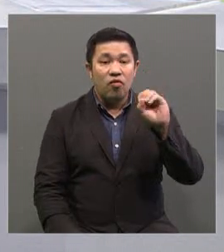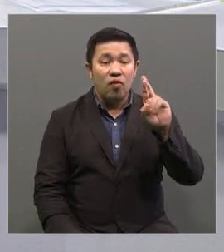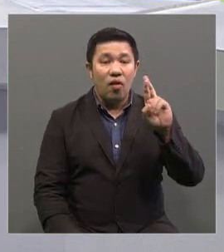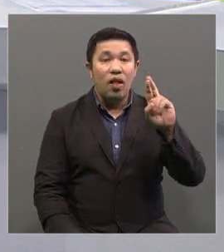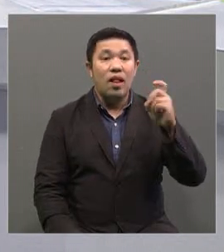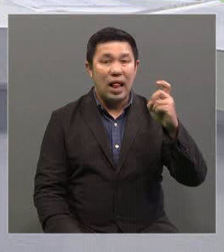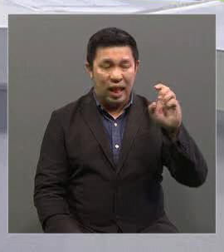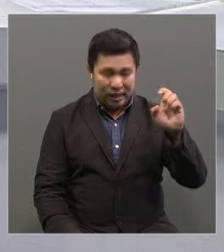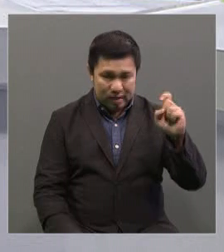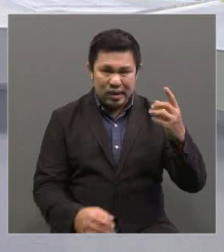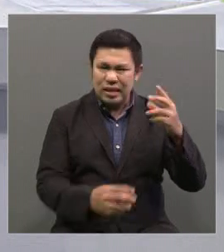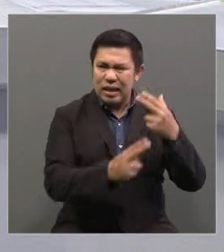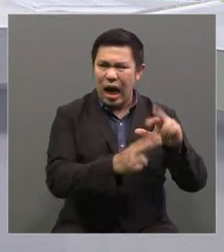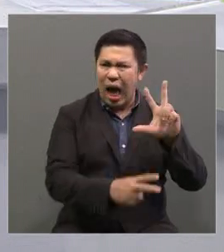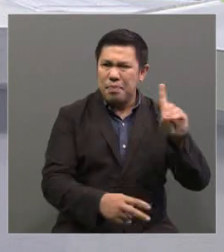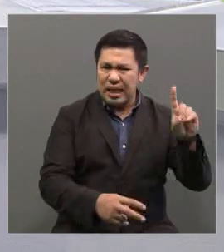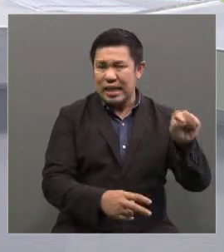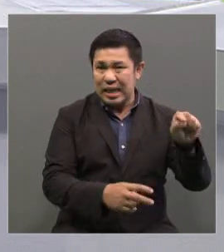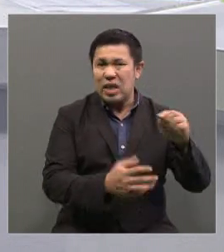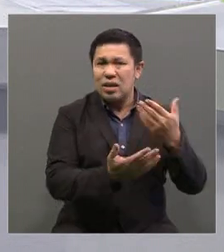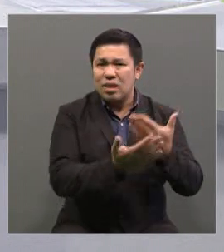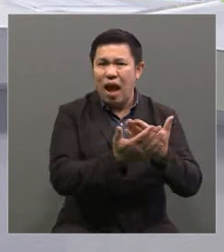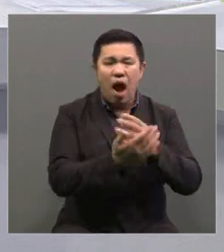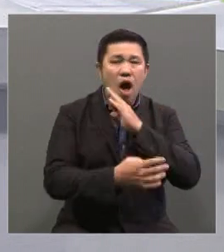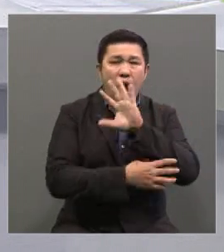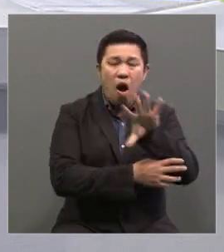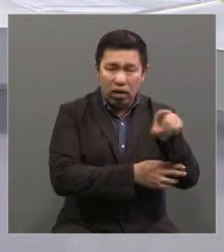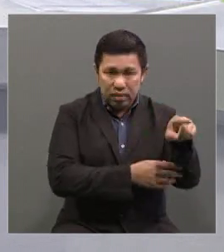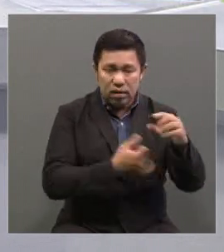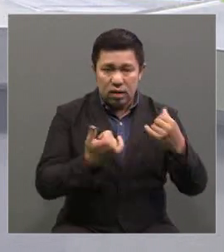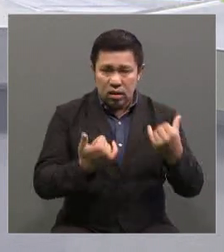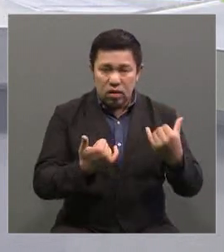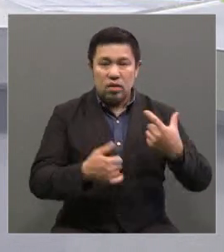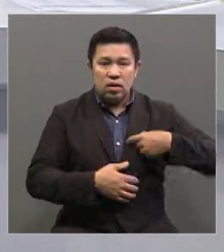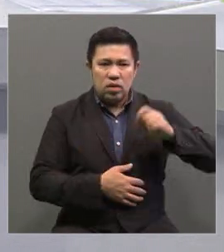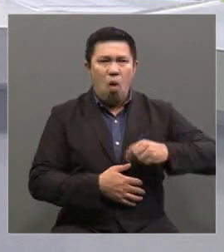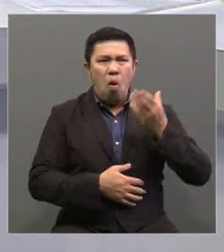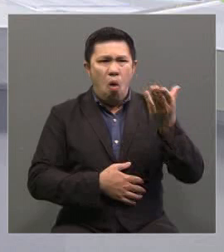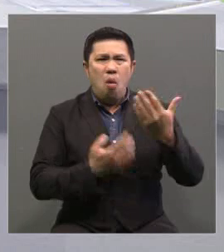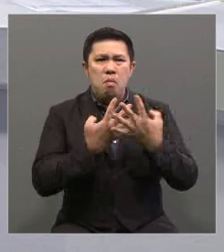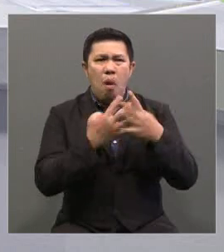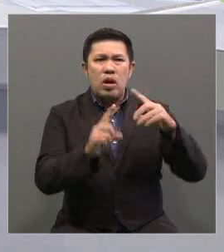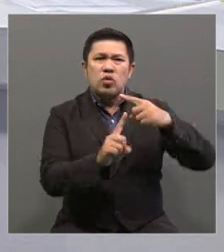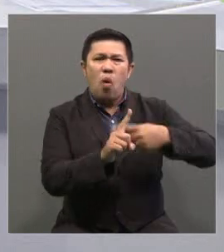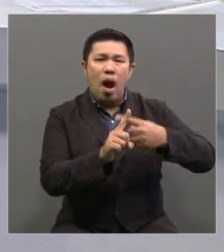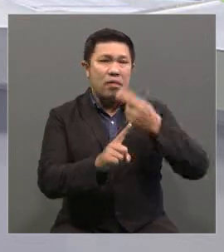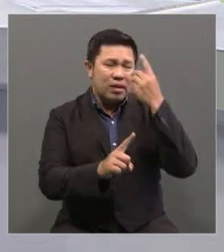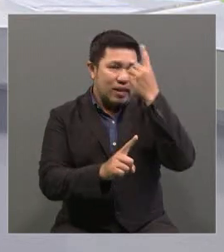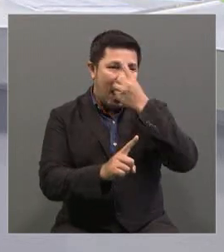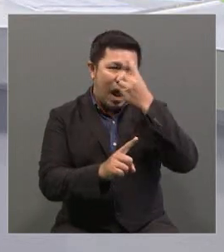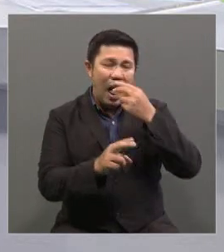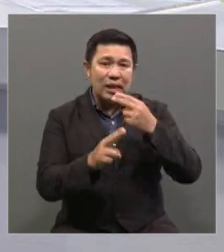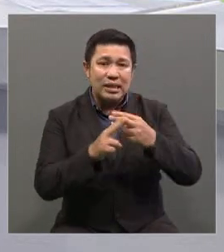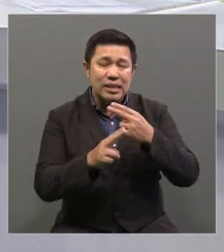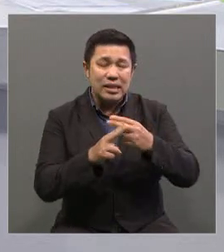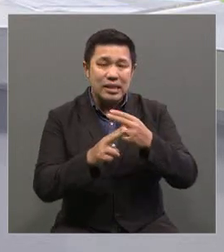ยังไม่ได้มีอะไรเพิ่มเติมแต่ว่ามีความเคลื่อนไหวที่ศาลเพราะว่ามีการนัดไต่สวนคำร้องขอปล่อยตัวชั่วคราวคุณใบเตยสุธีวรรณกุญช